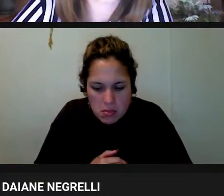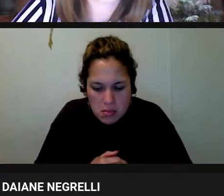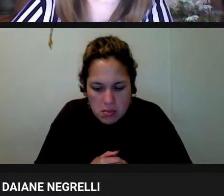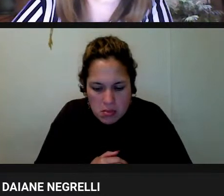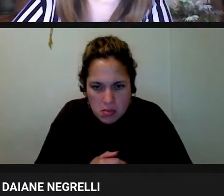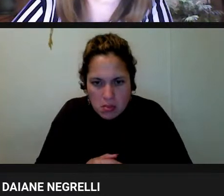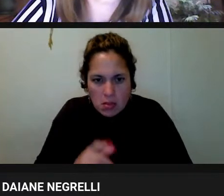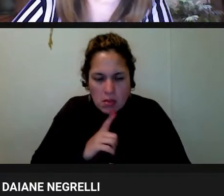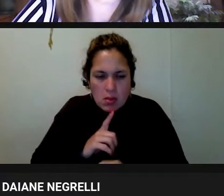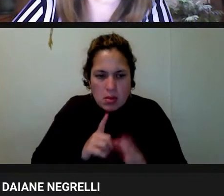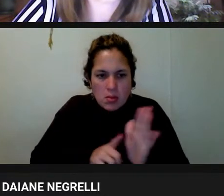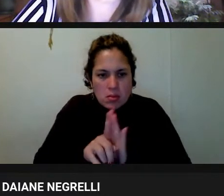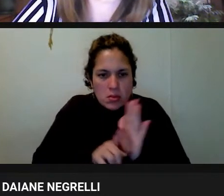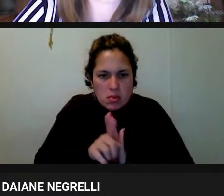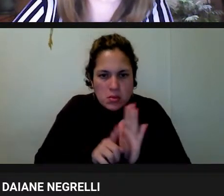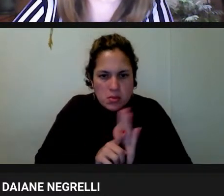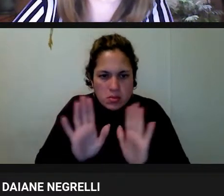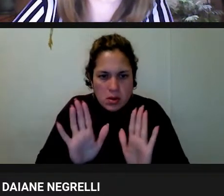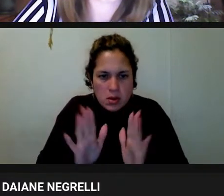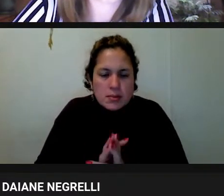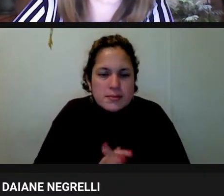temos perguntas, já vão aparecer.